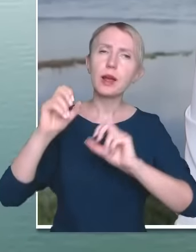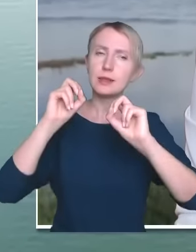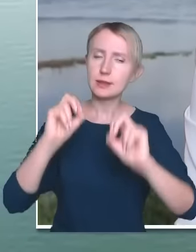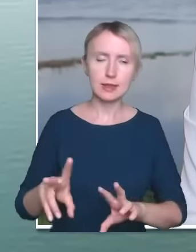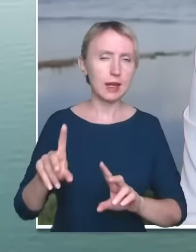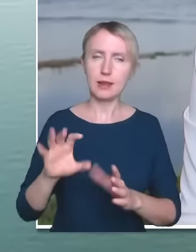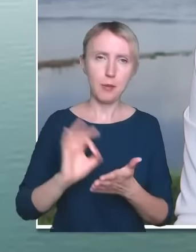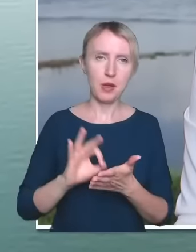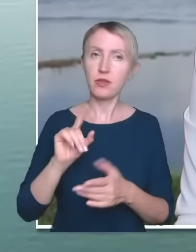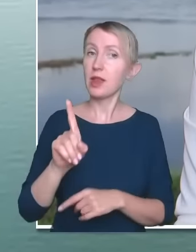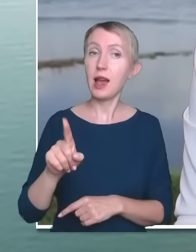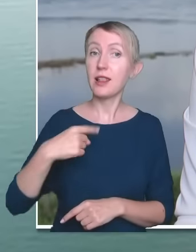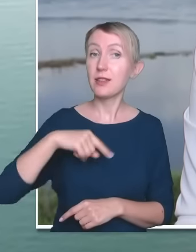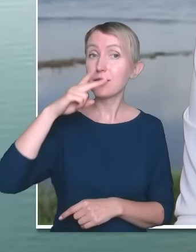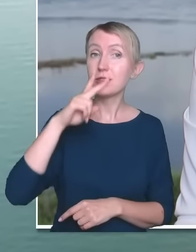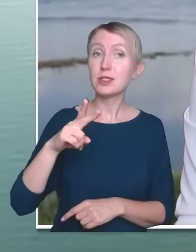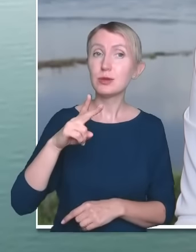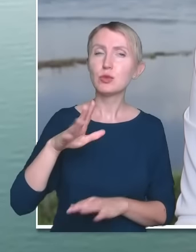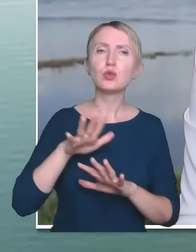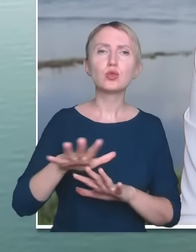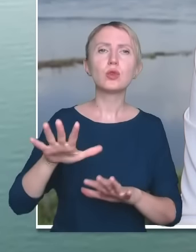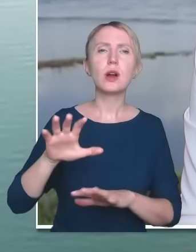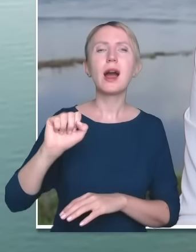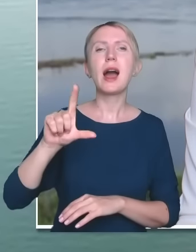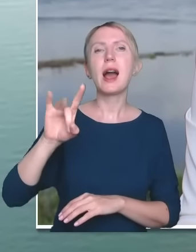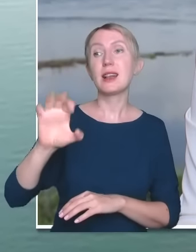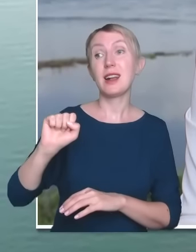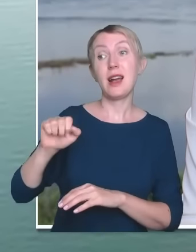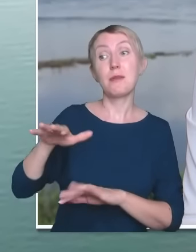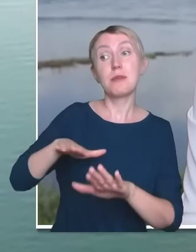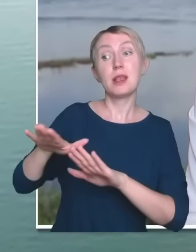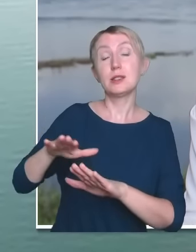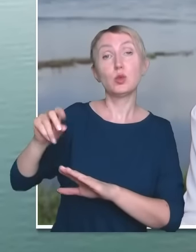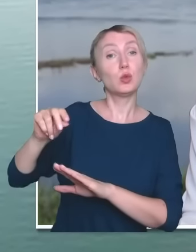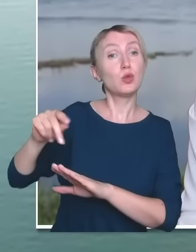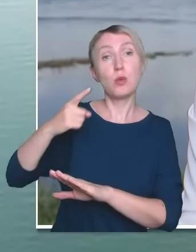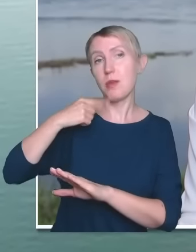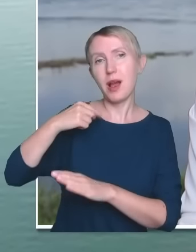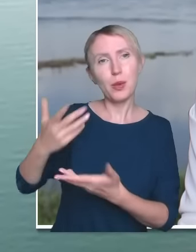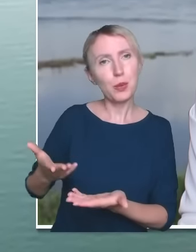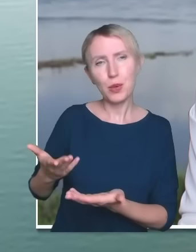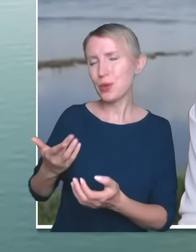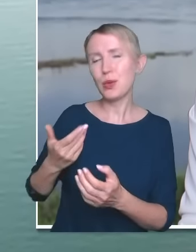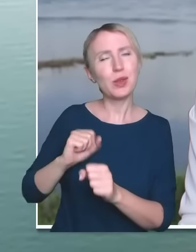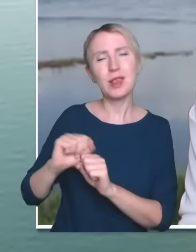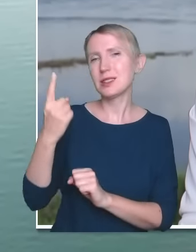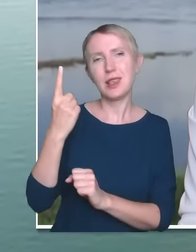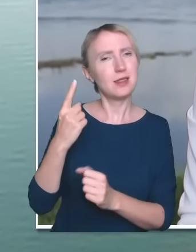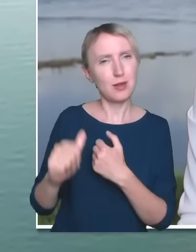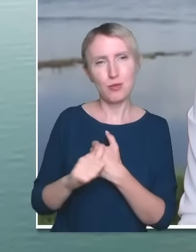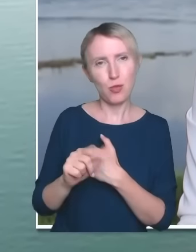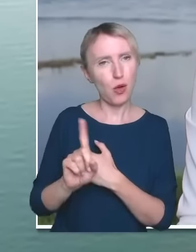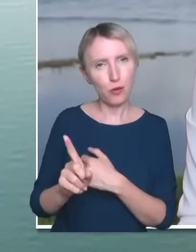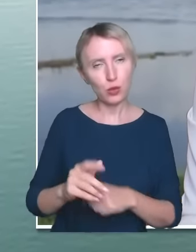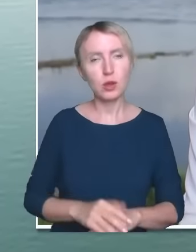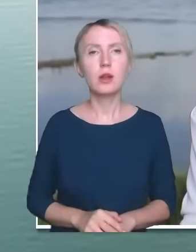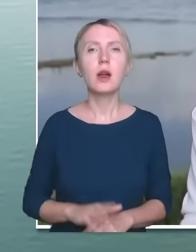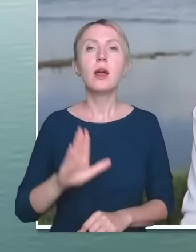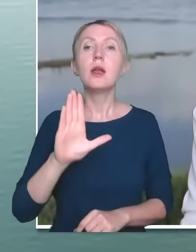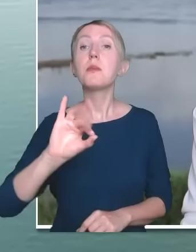bezdyskusyjne, ale my widzieliśmy bardzo duże ilości algi w miejscach, gdzie było bardzo niskie zasolenie. No więc to nie jest jedyna przyczyna. Dopływ